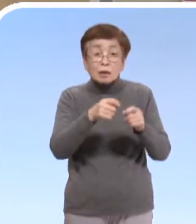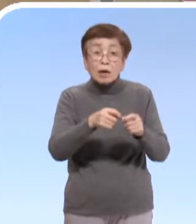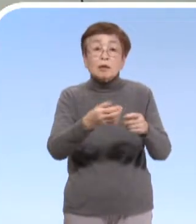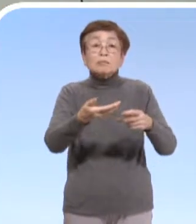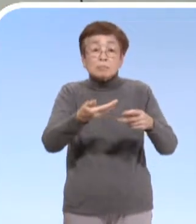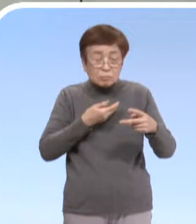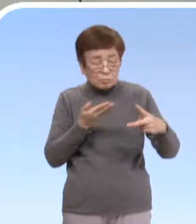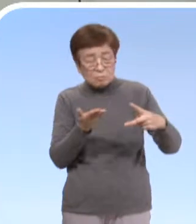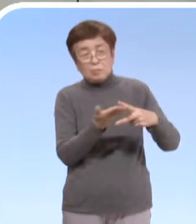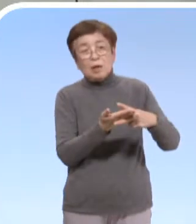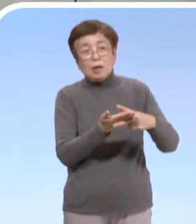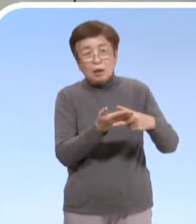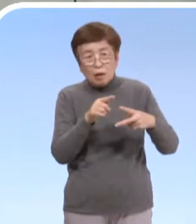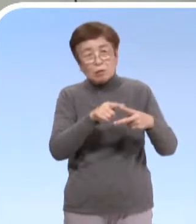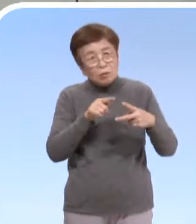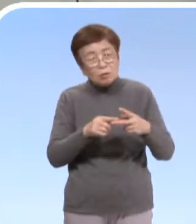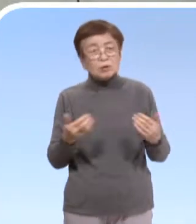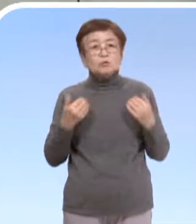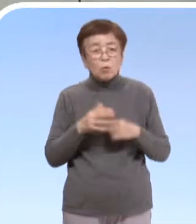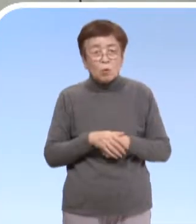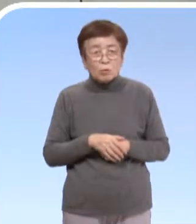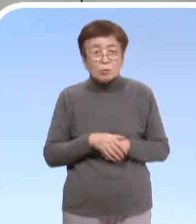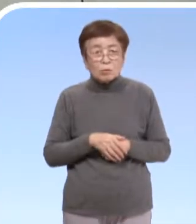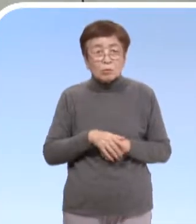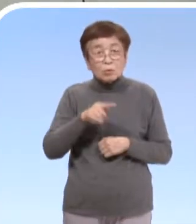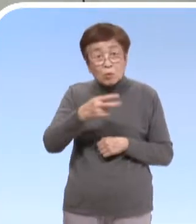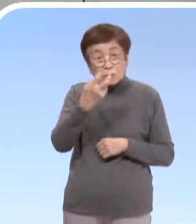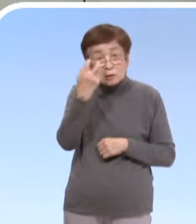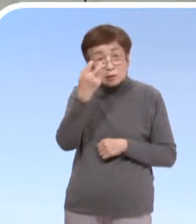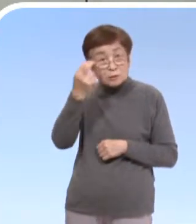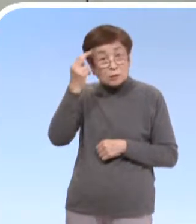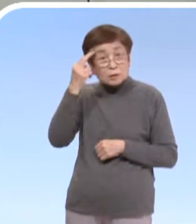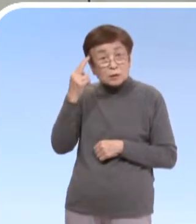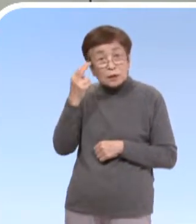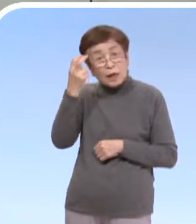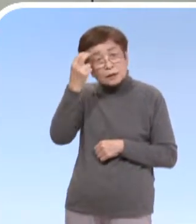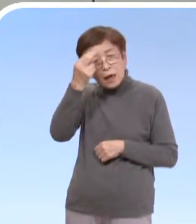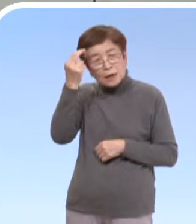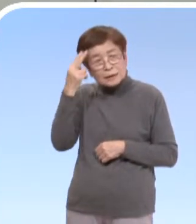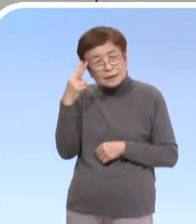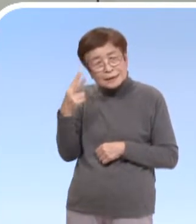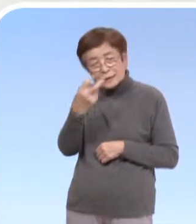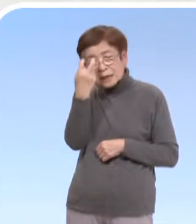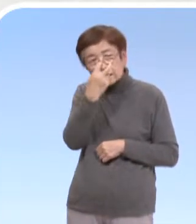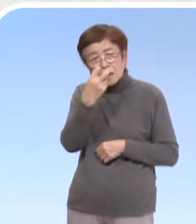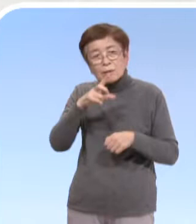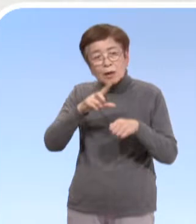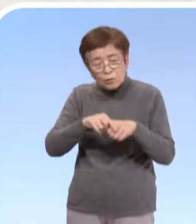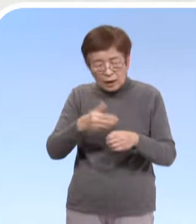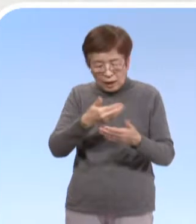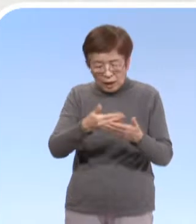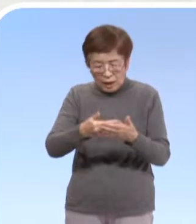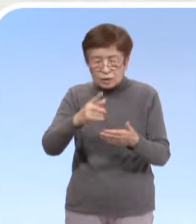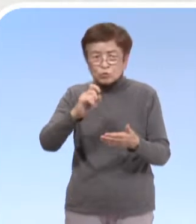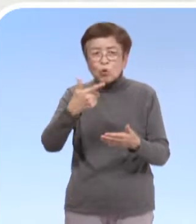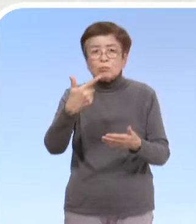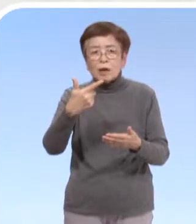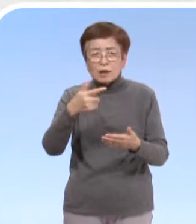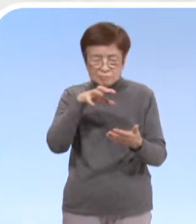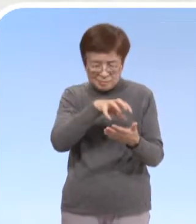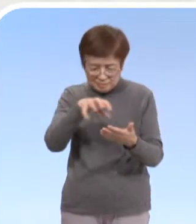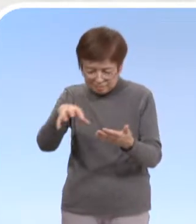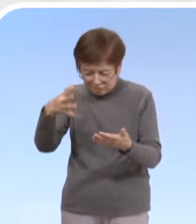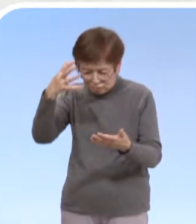習。 認知機能検査では16枚の絵を見た後それを思い出して名前を書く